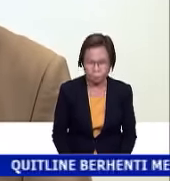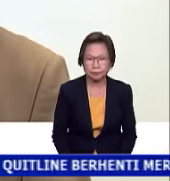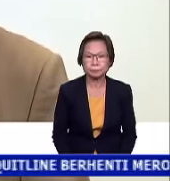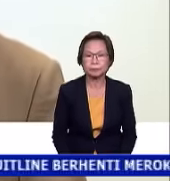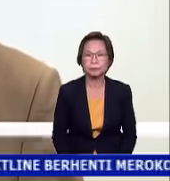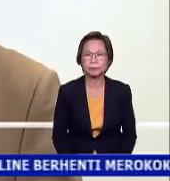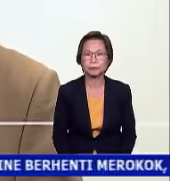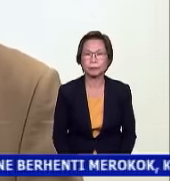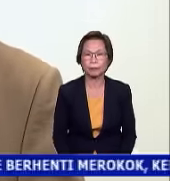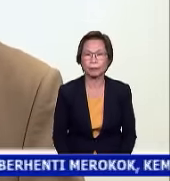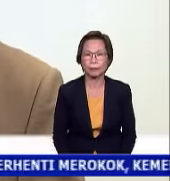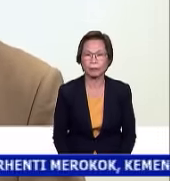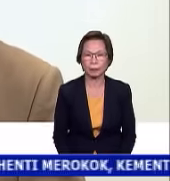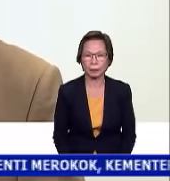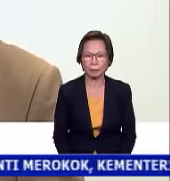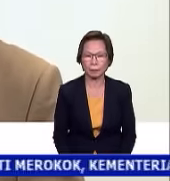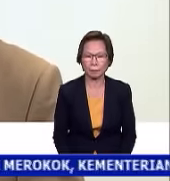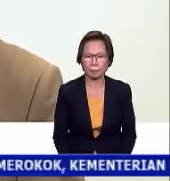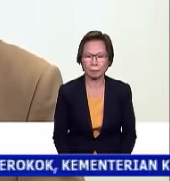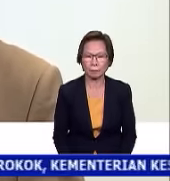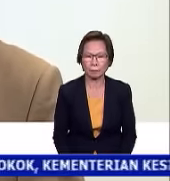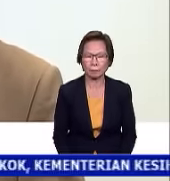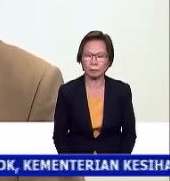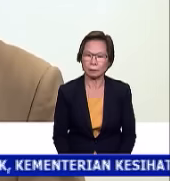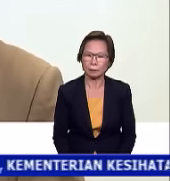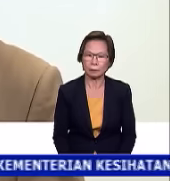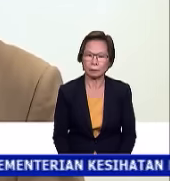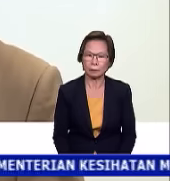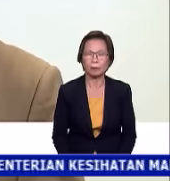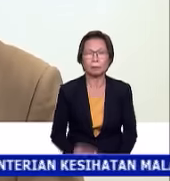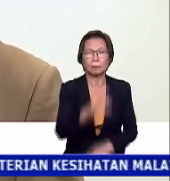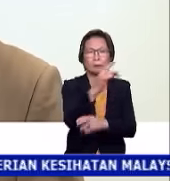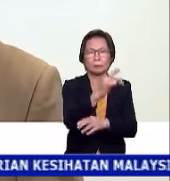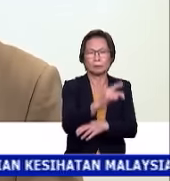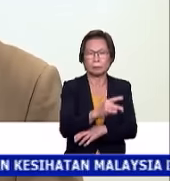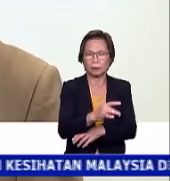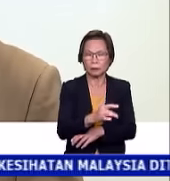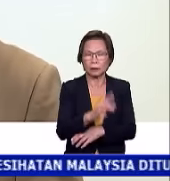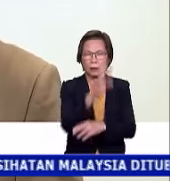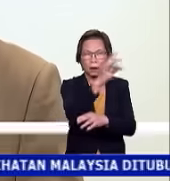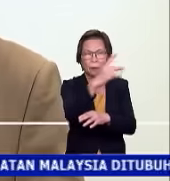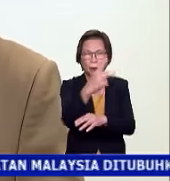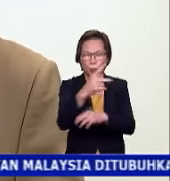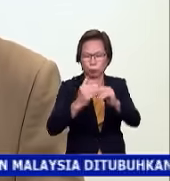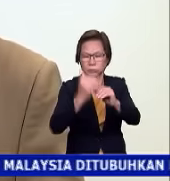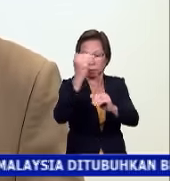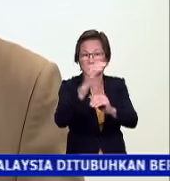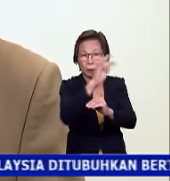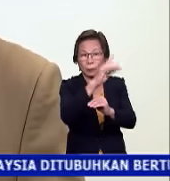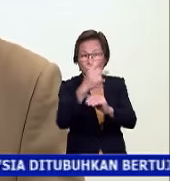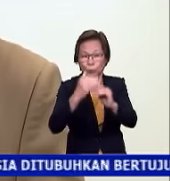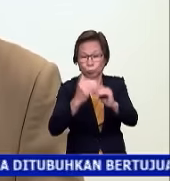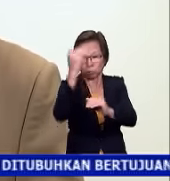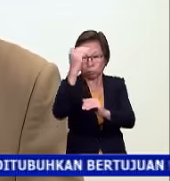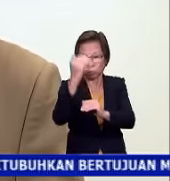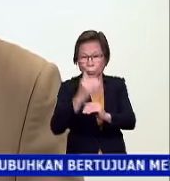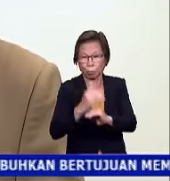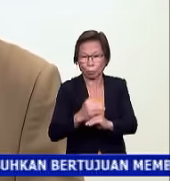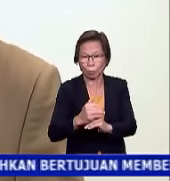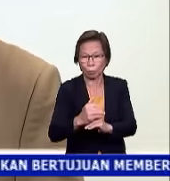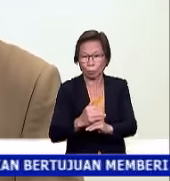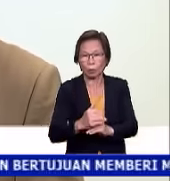Risiko yang kita ambil untuk setiap tahap adalah 8,000 ke atas adalah kawasan di mana kita